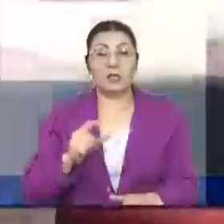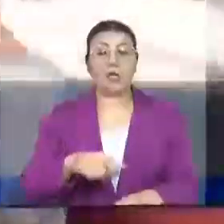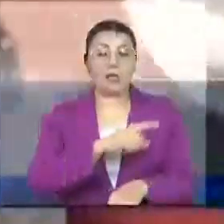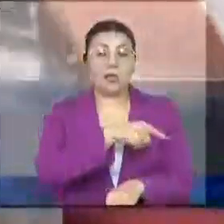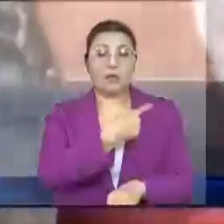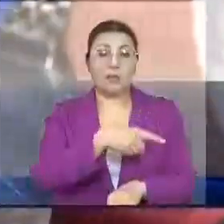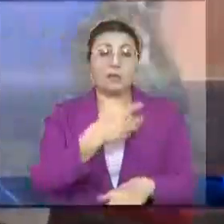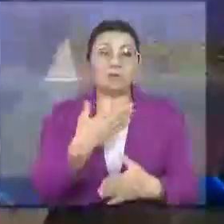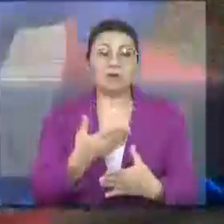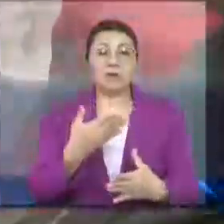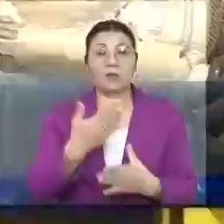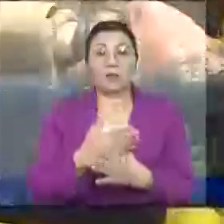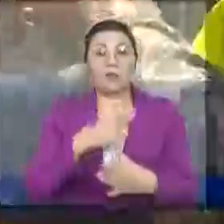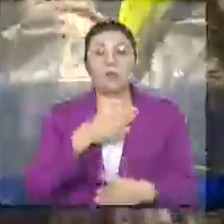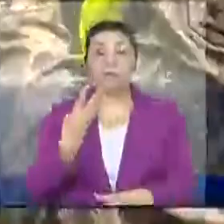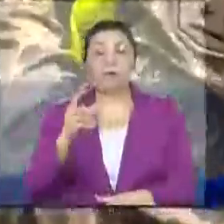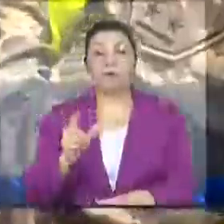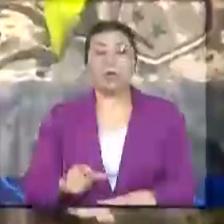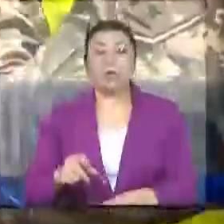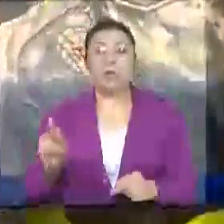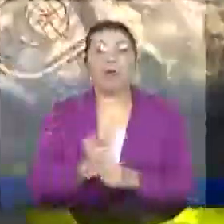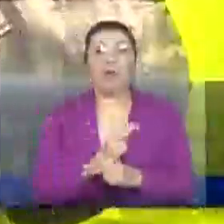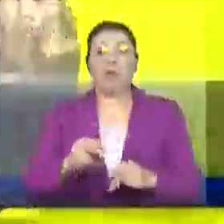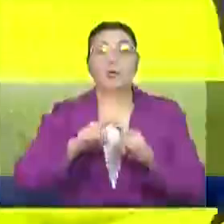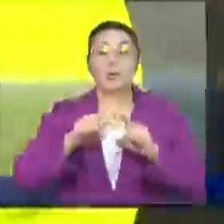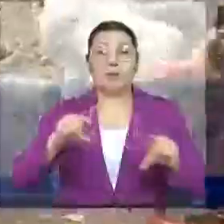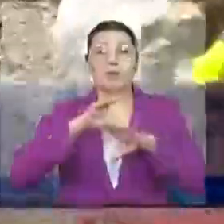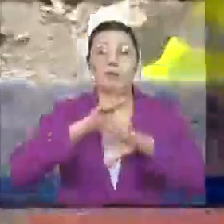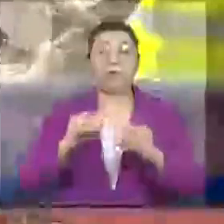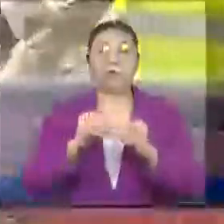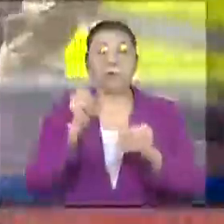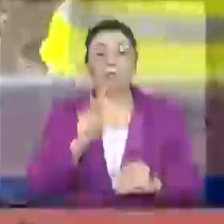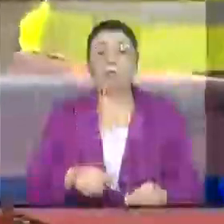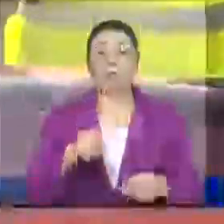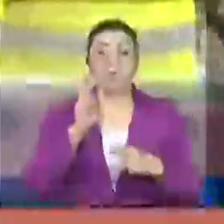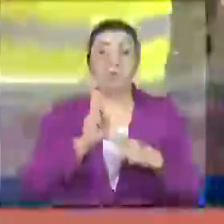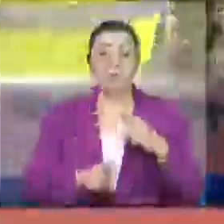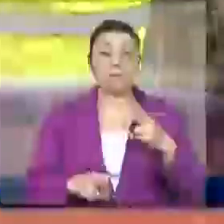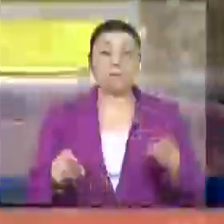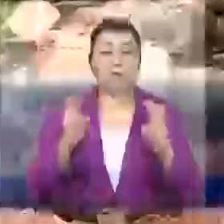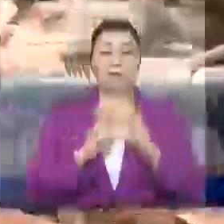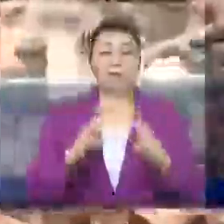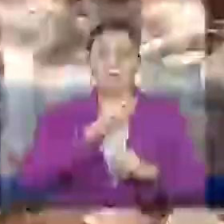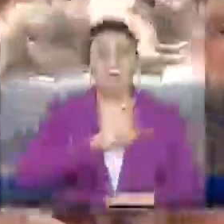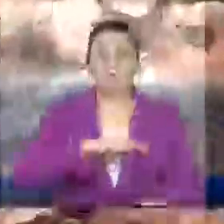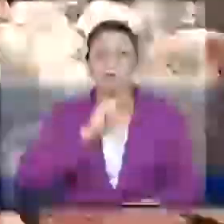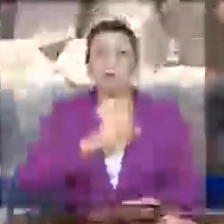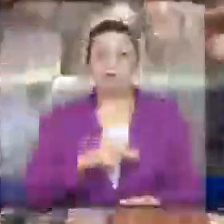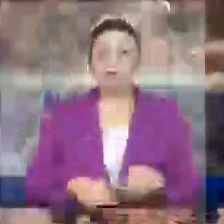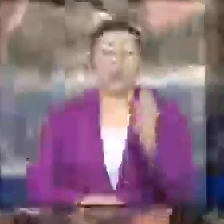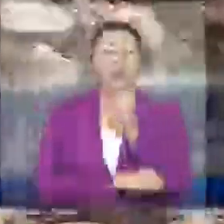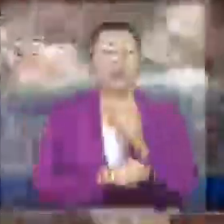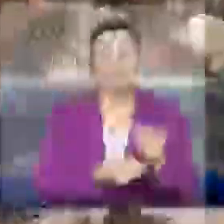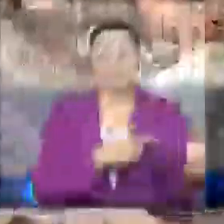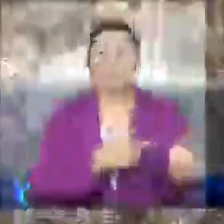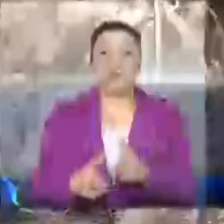көмек көрсетілді. 4 тұрғын ауруханаға жеткізілді. Тағы 10 адам іссіз жоғалып кетті. Оларды іздеу жұмыстарына кинолог мамандар көмекке